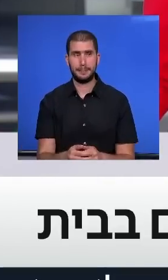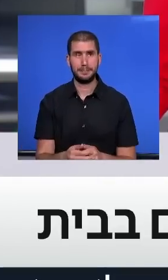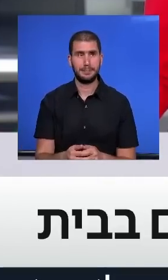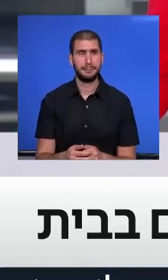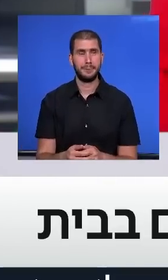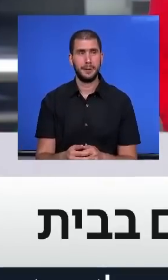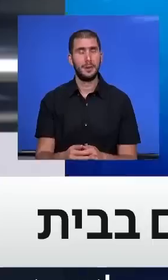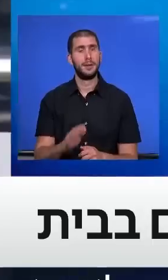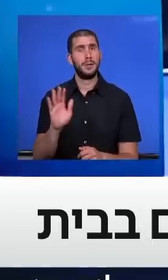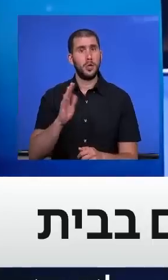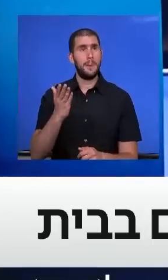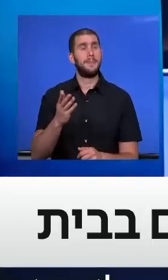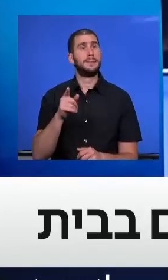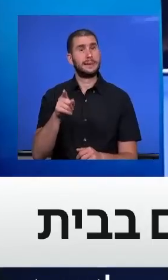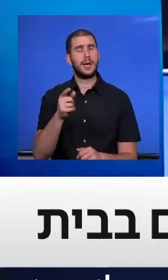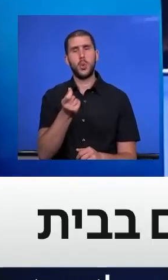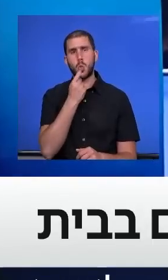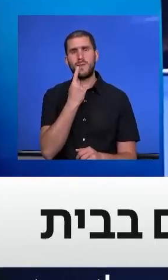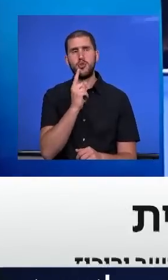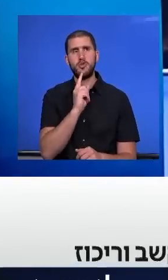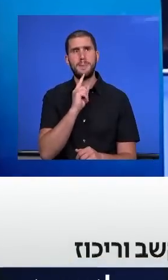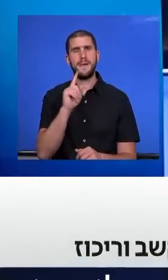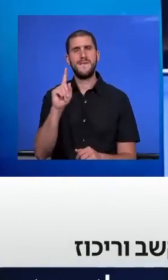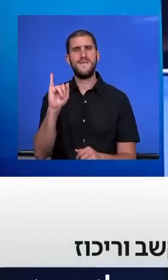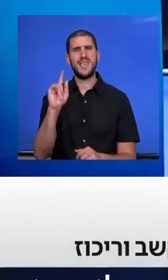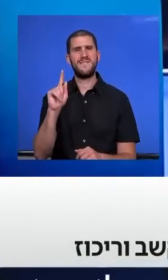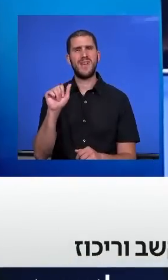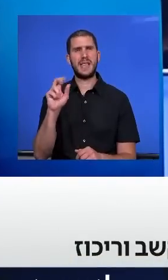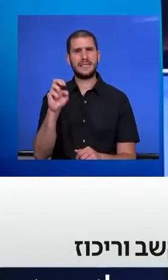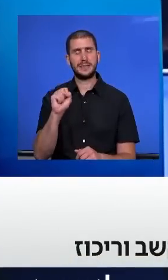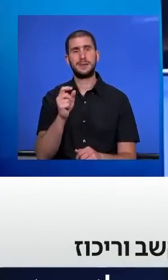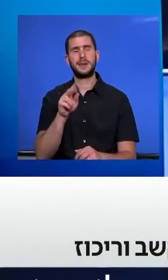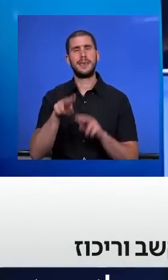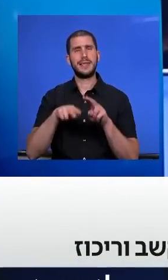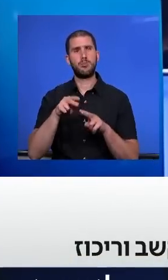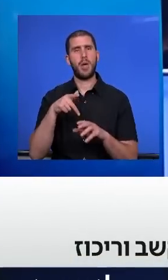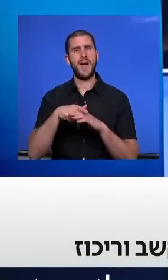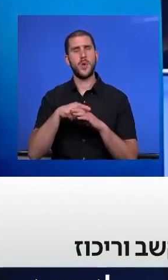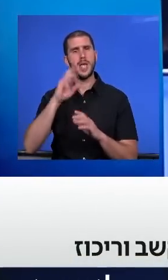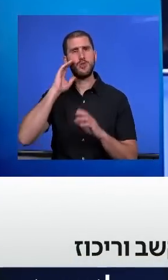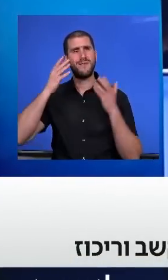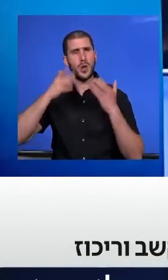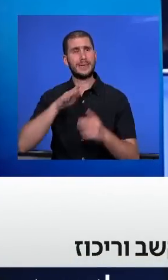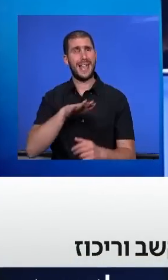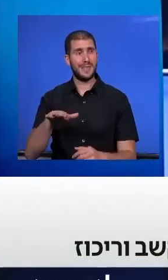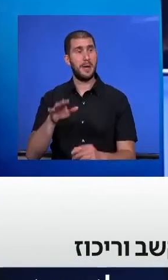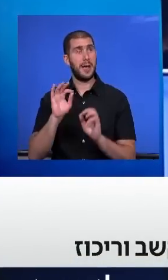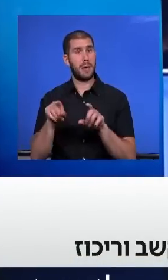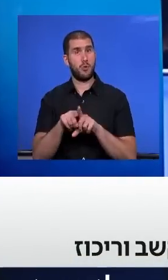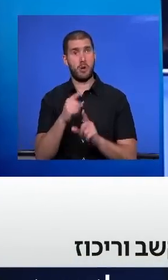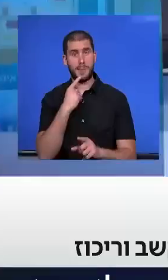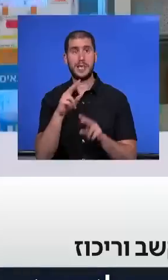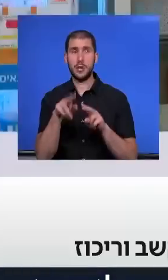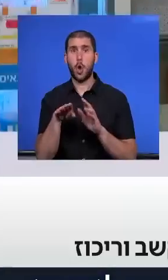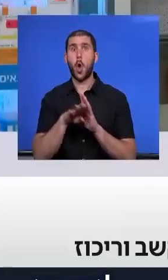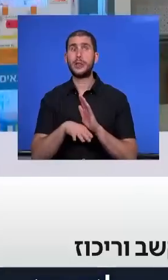כן, שלום מיכל. לכן מדובר בתרופה ששמה ויוונס. זו תרופה לטיפול בהפרעות קשב וריכוז בילדים. ואכן, כפי שאמרת, יש